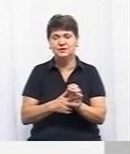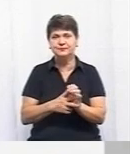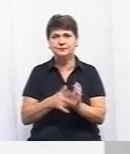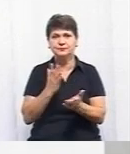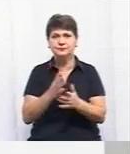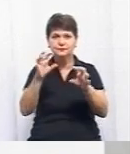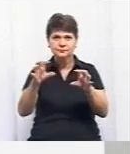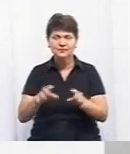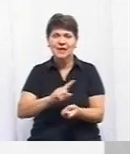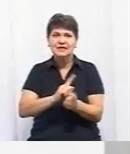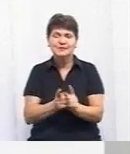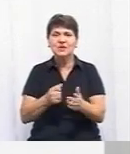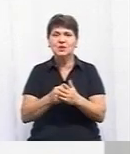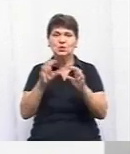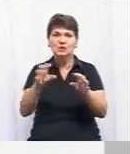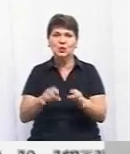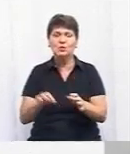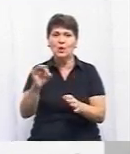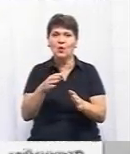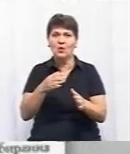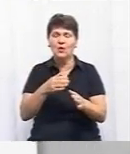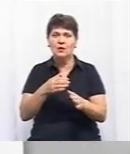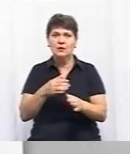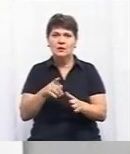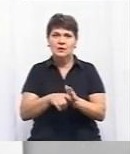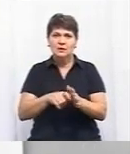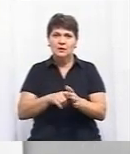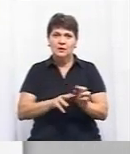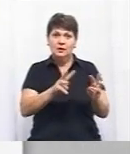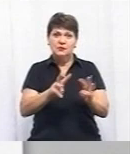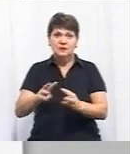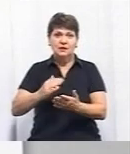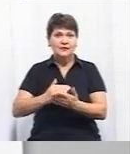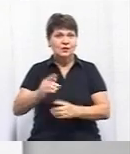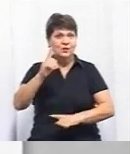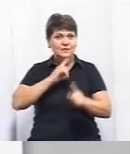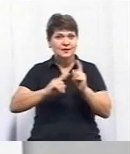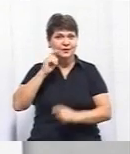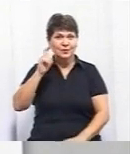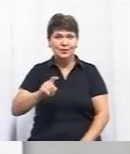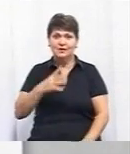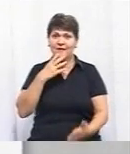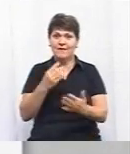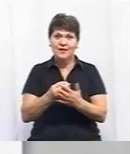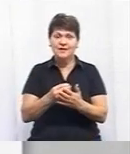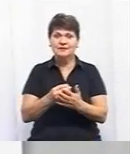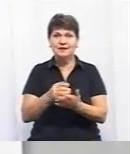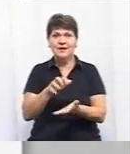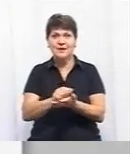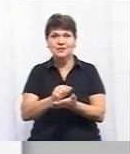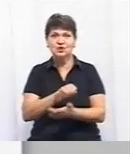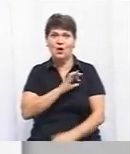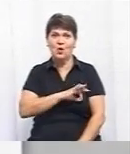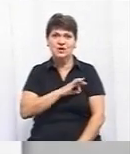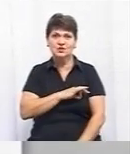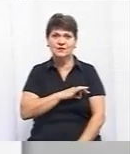чинності зміни до закону про відходи. Сайт Верховної Ради України, де йдеться, що власники або наймачі-користувачі, у тому